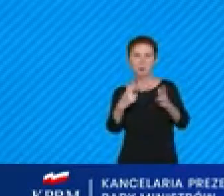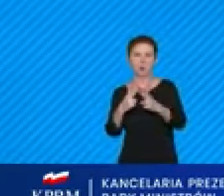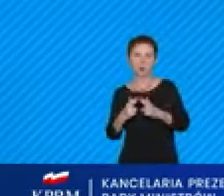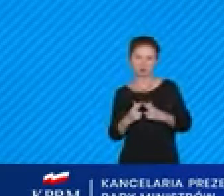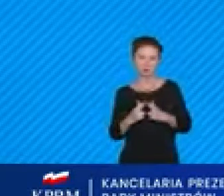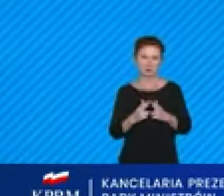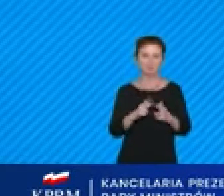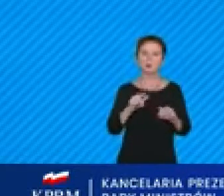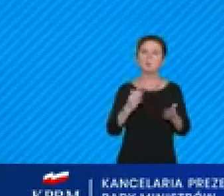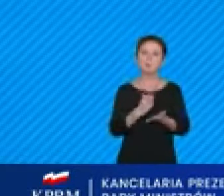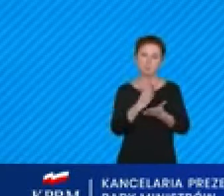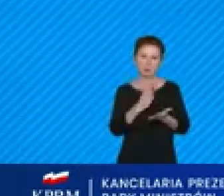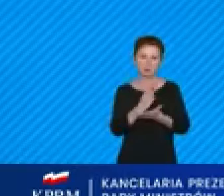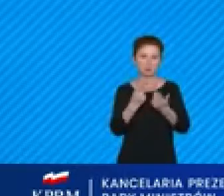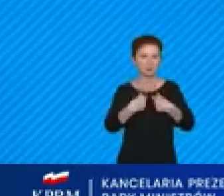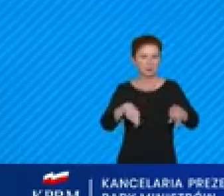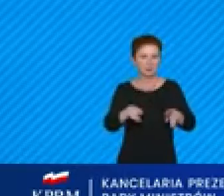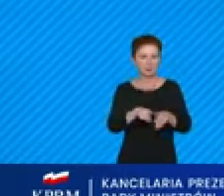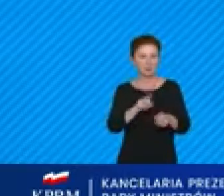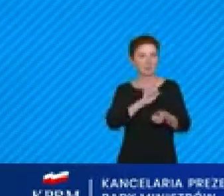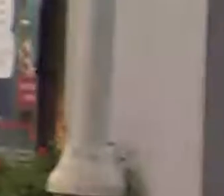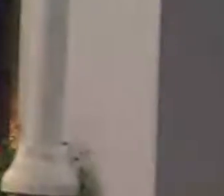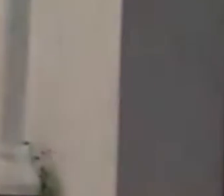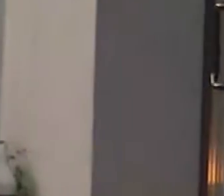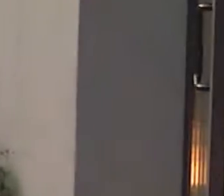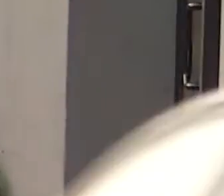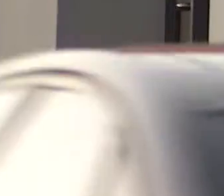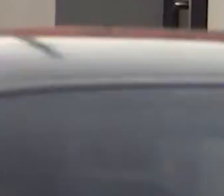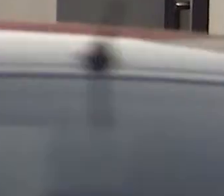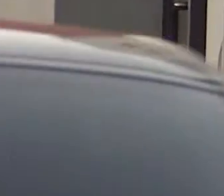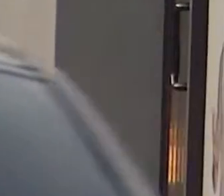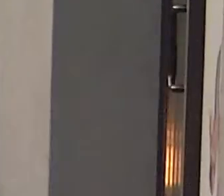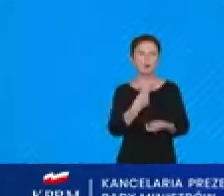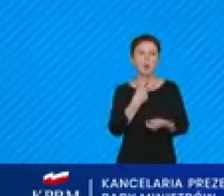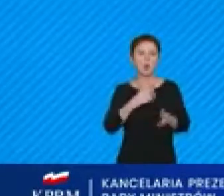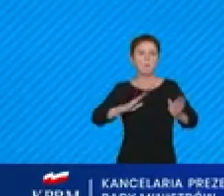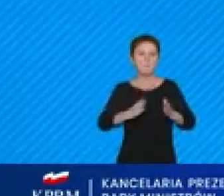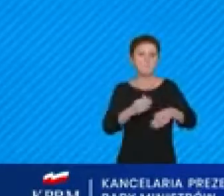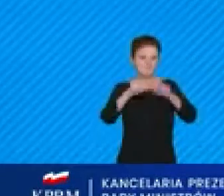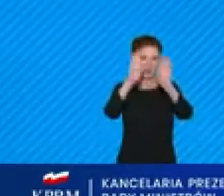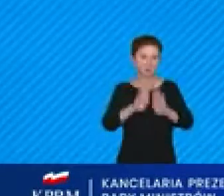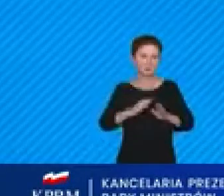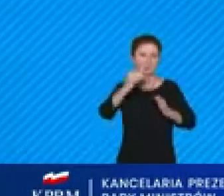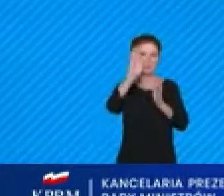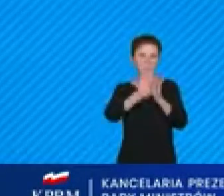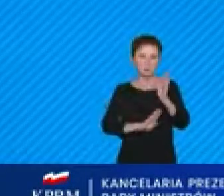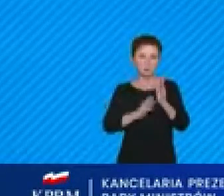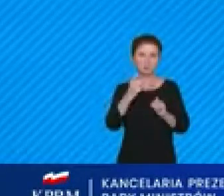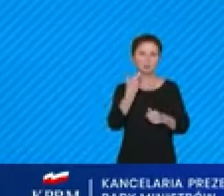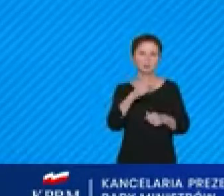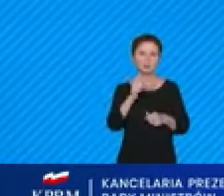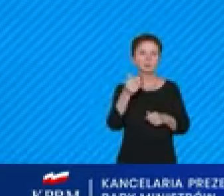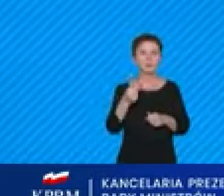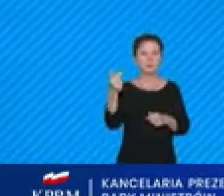w realizacji strategii walki z pandemią. W mniejszych sklepach poniżej 100 metrów kwadratowych będzie